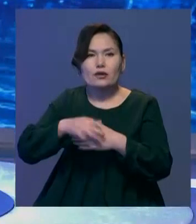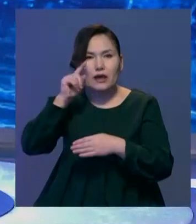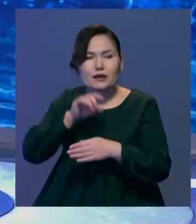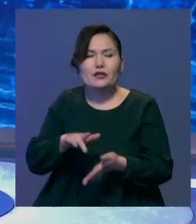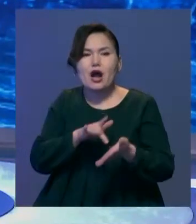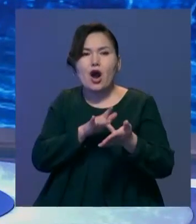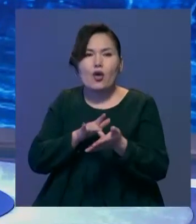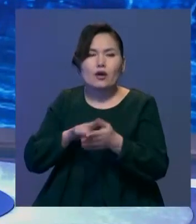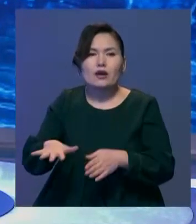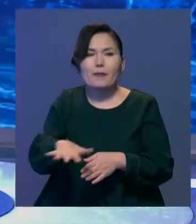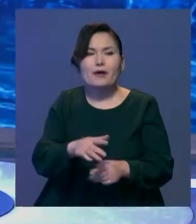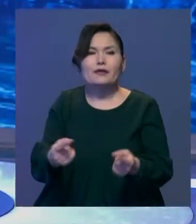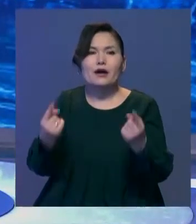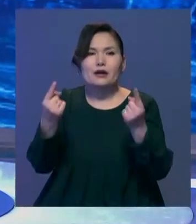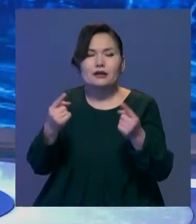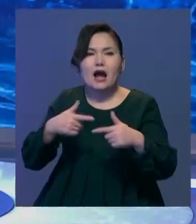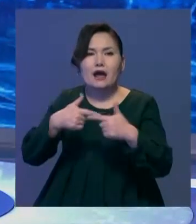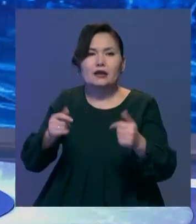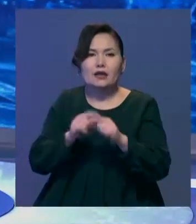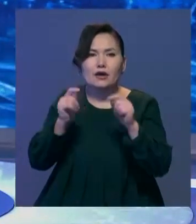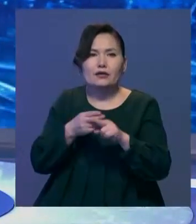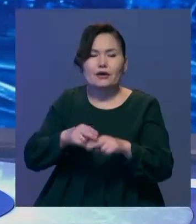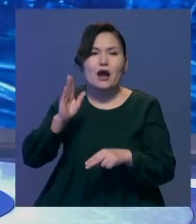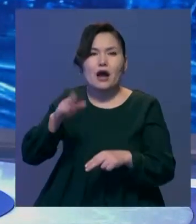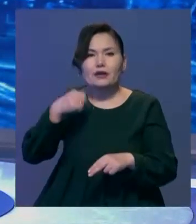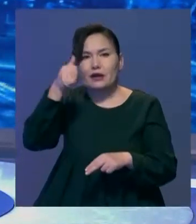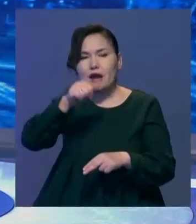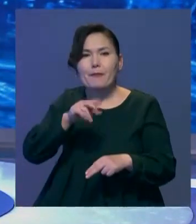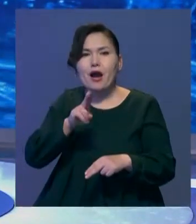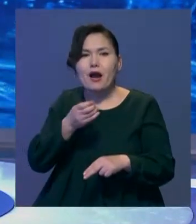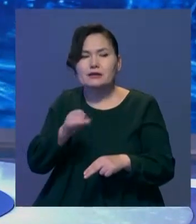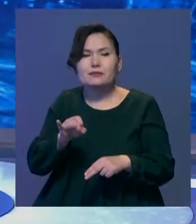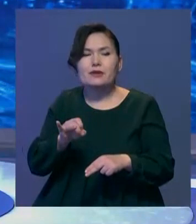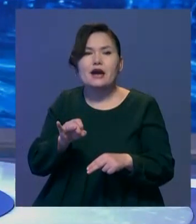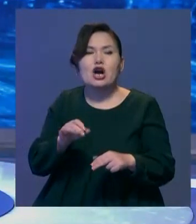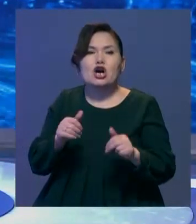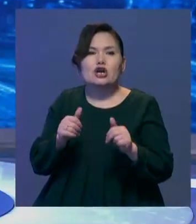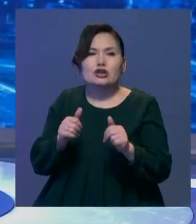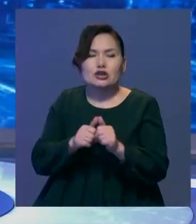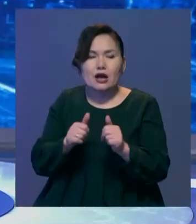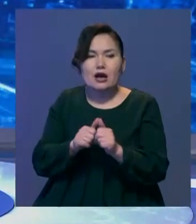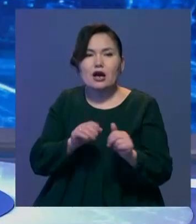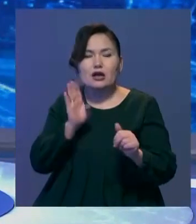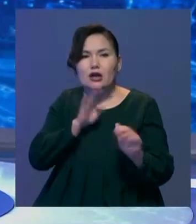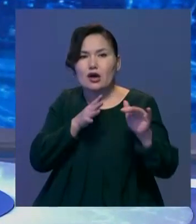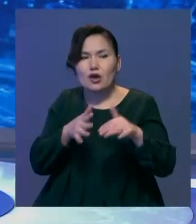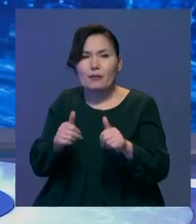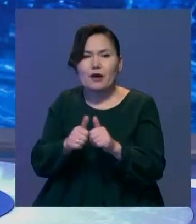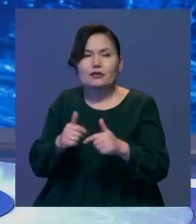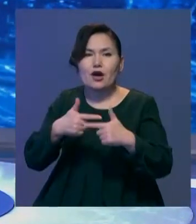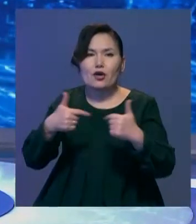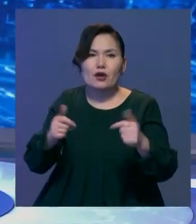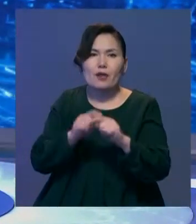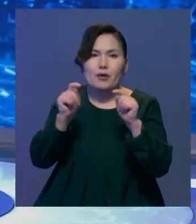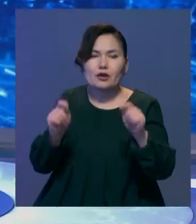курорт типтес ең ірі отель ашылған еді. Алдағы жылдары Каспий жағалауында тағы 5 қонақ үй кешенін бой көтереді. Қазір